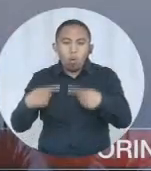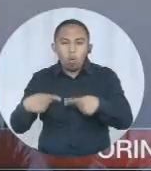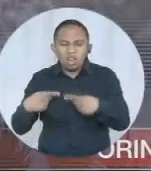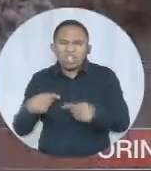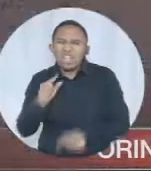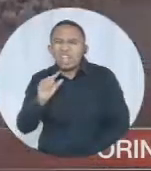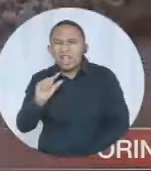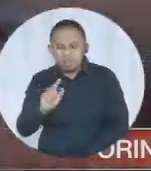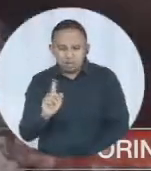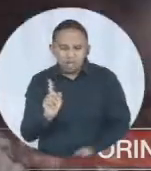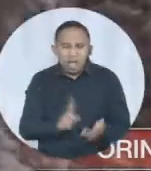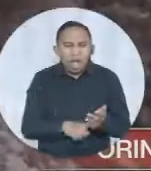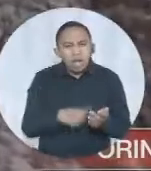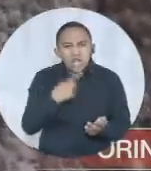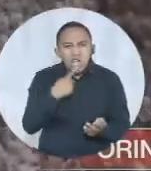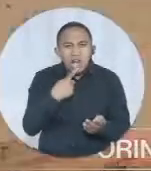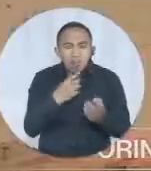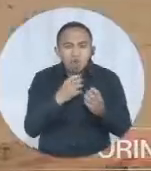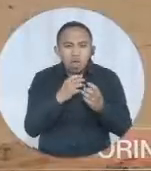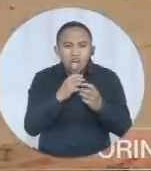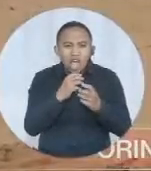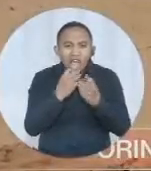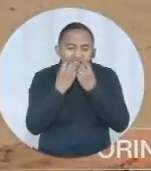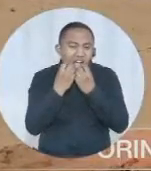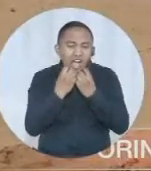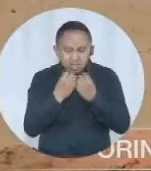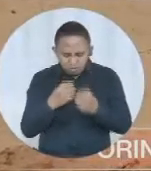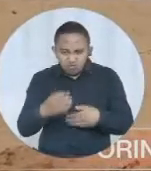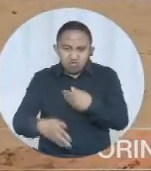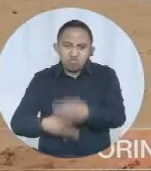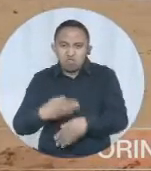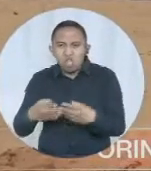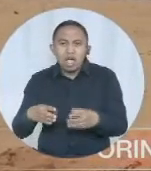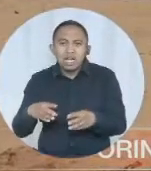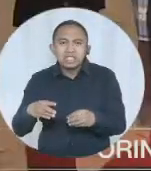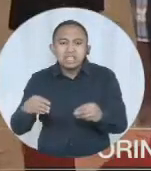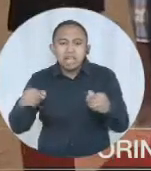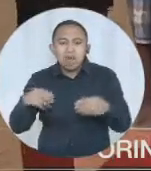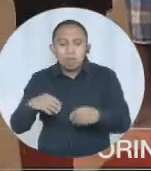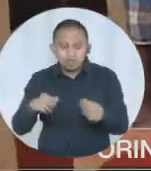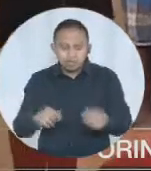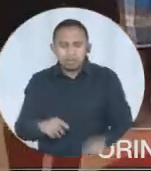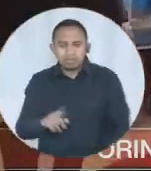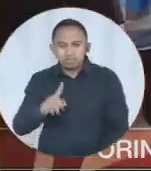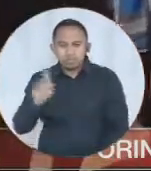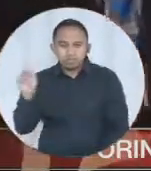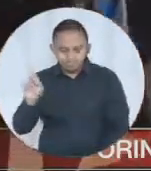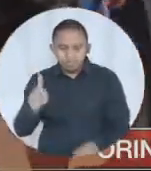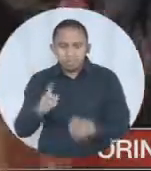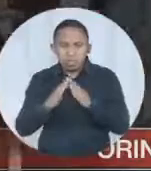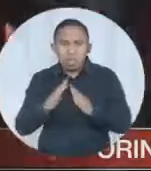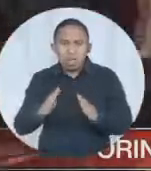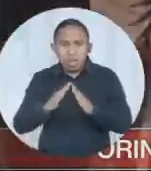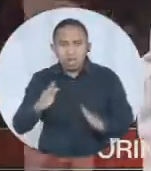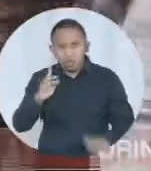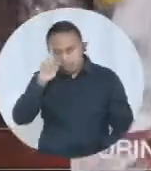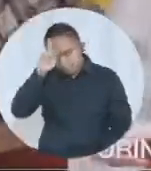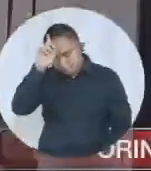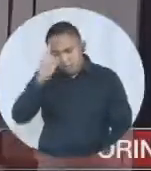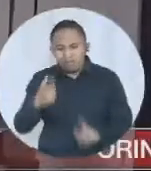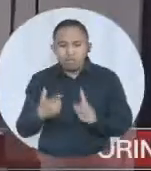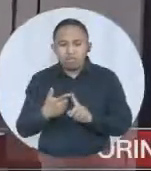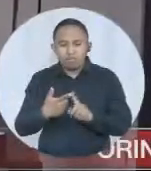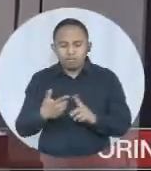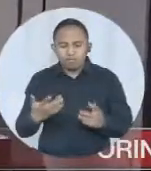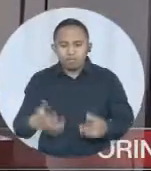madinika mpamokatra siramamy napetraka eto amin'ny fokontanin'ny Antanamifafy kommunina ambanivohitra Ambalakida distrikan'ny Mahajanga faharoa ity